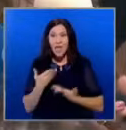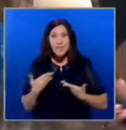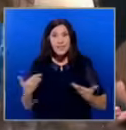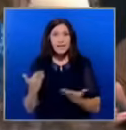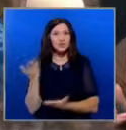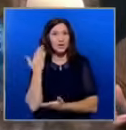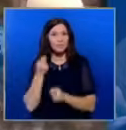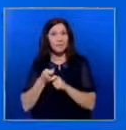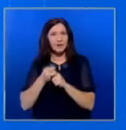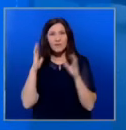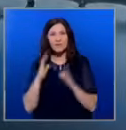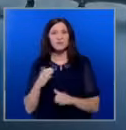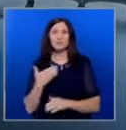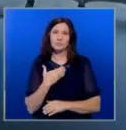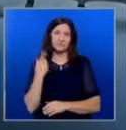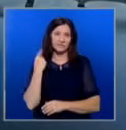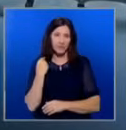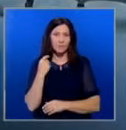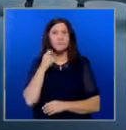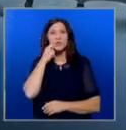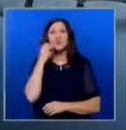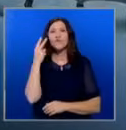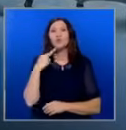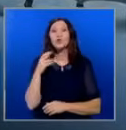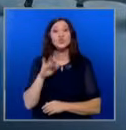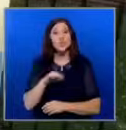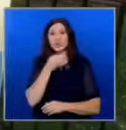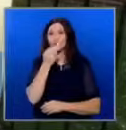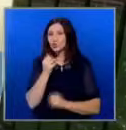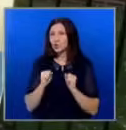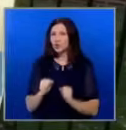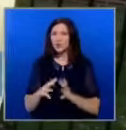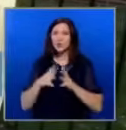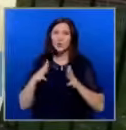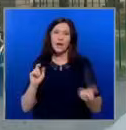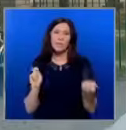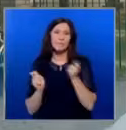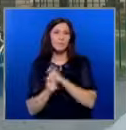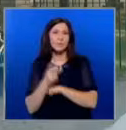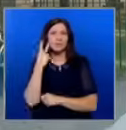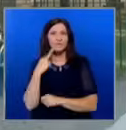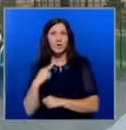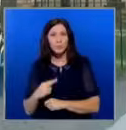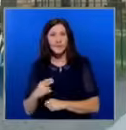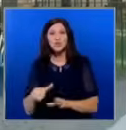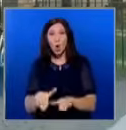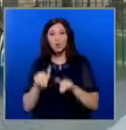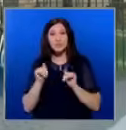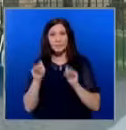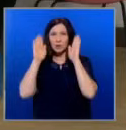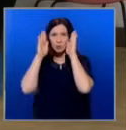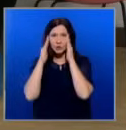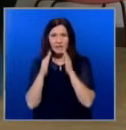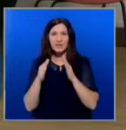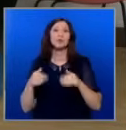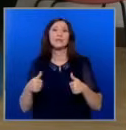правим правителство с Пеевски вчера. Наживо от Лондон ще се случи ли очакваната голяма промяна във Великобритания? Ще отстъпят ли консерваторите